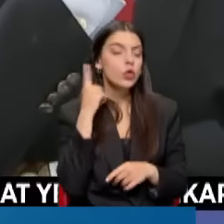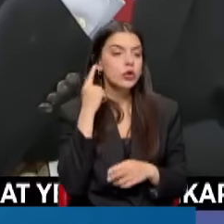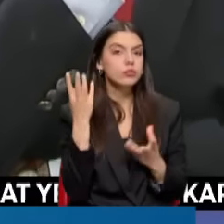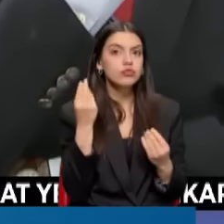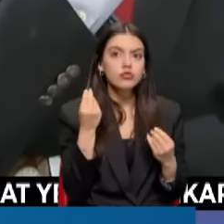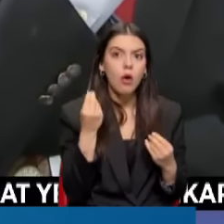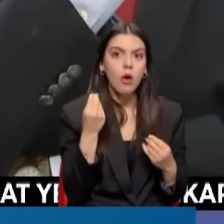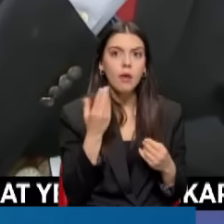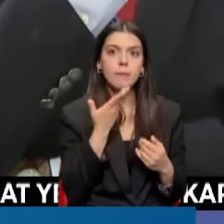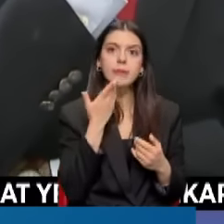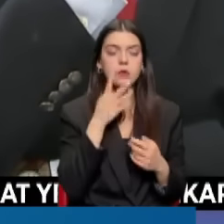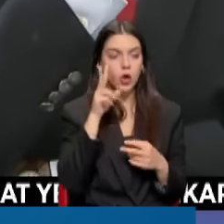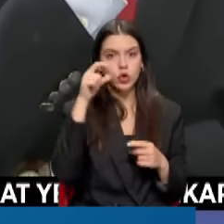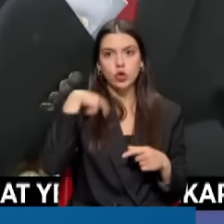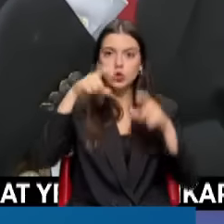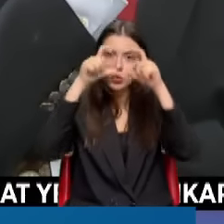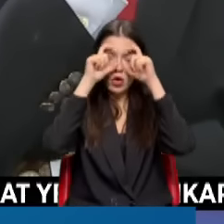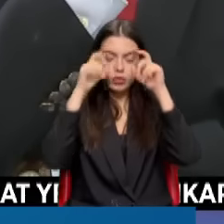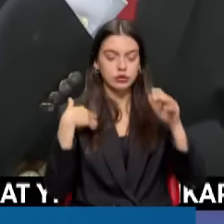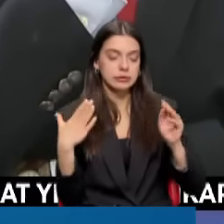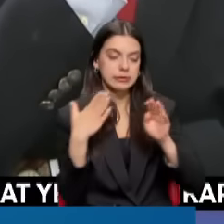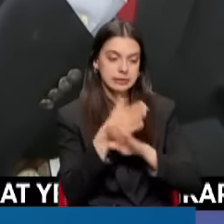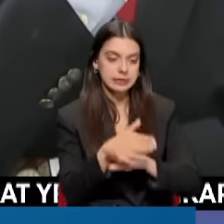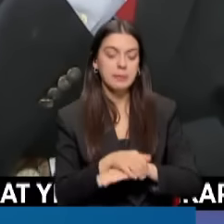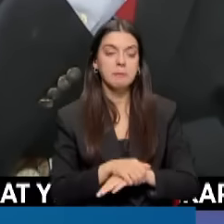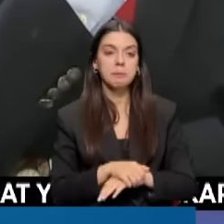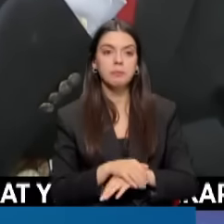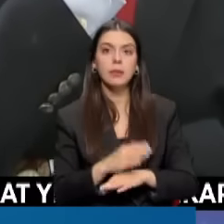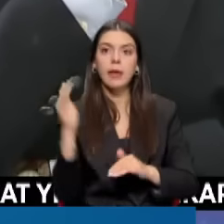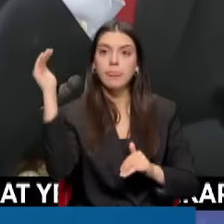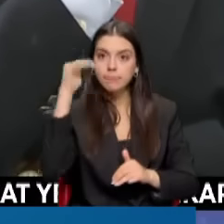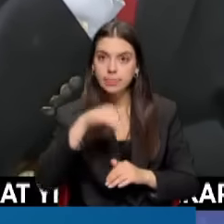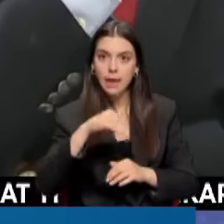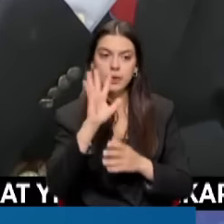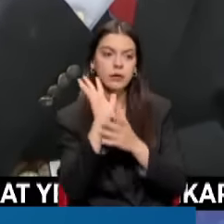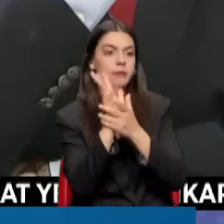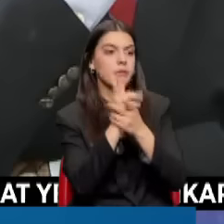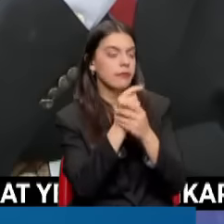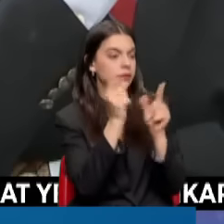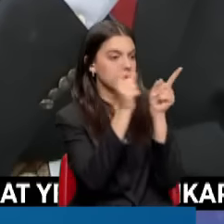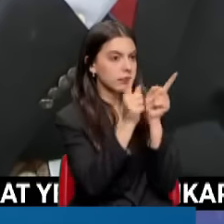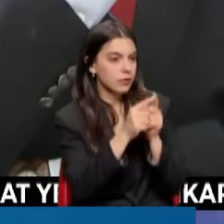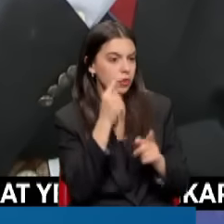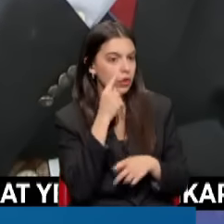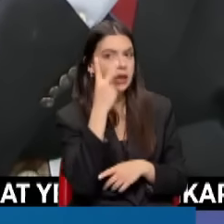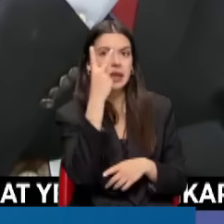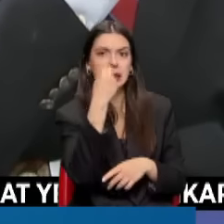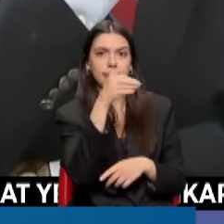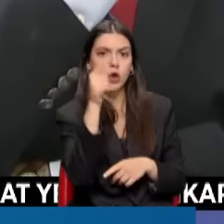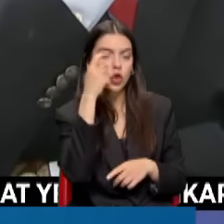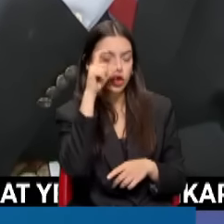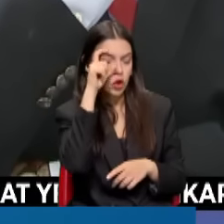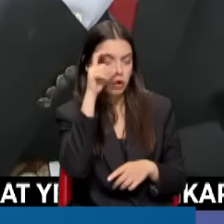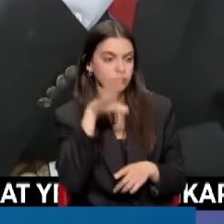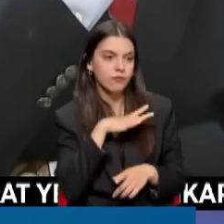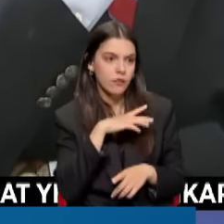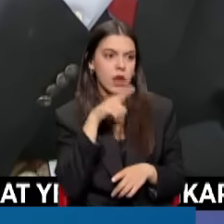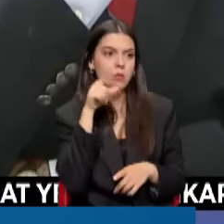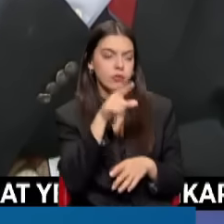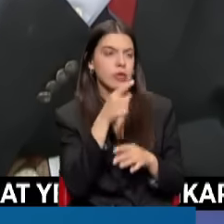oldu mesela gözlükçüye gittim gelmişler sayım yapmışlar işte 2 milyon liralık gözlük var bu